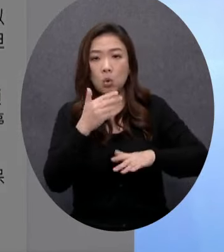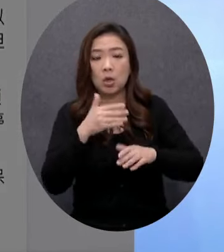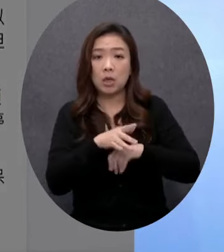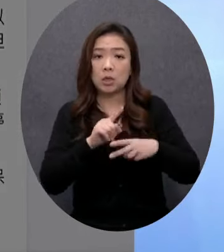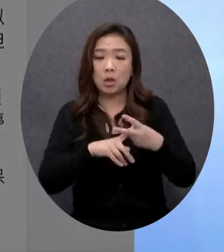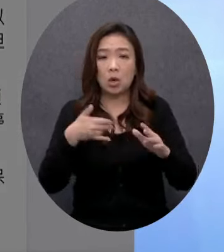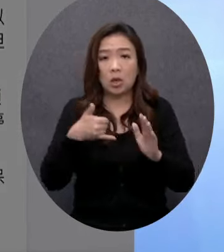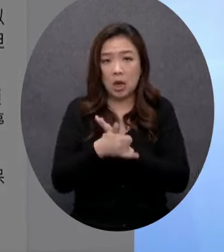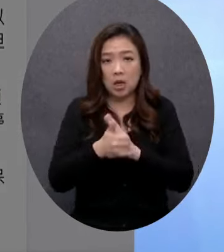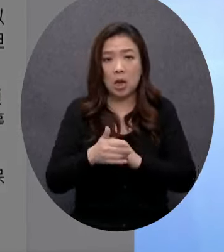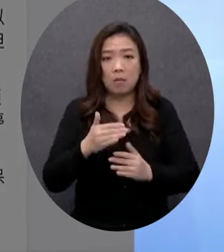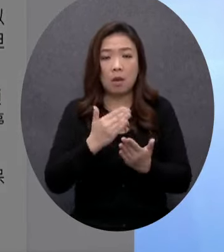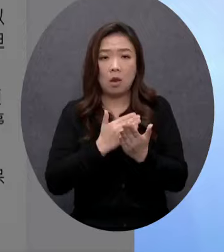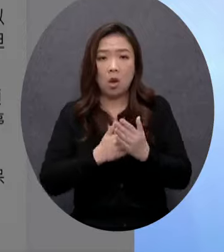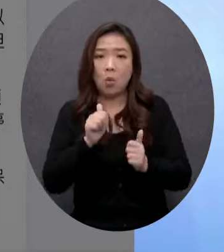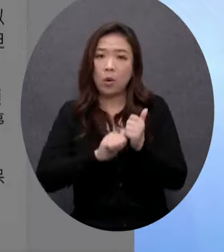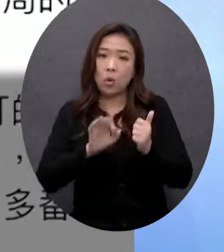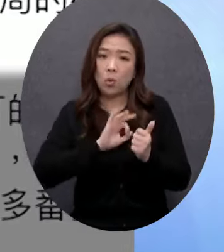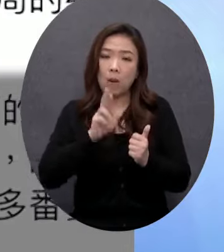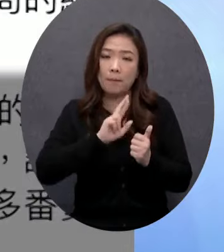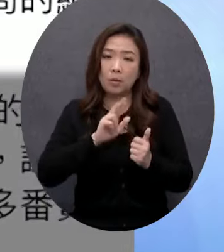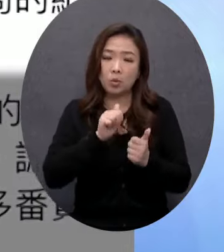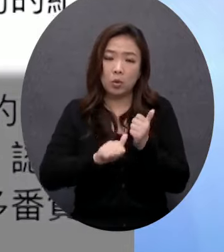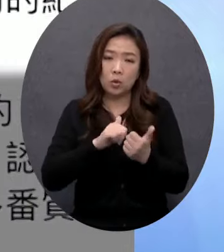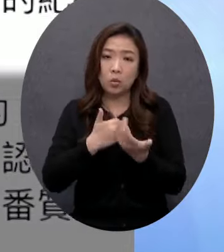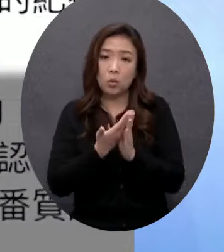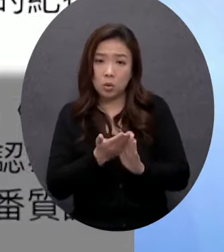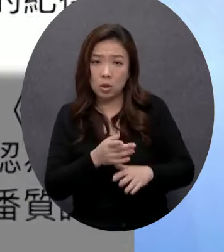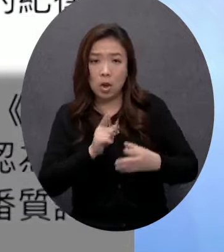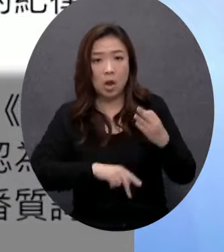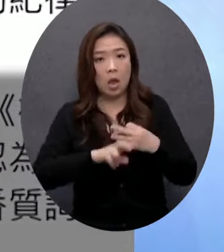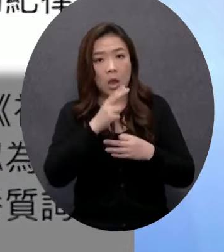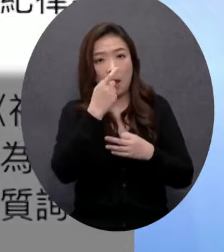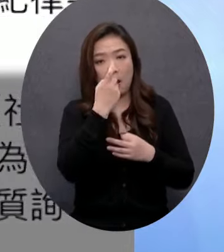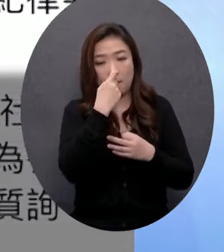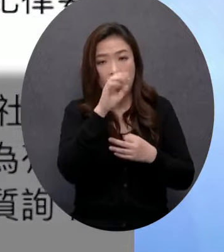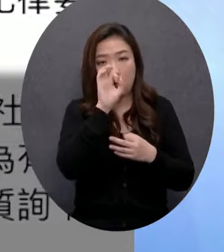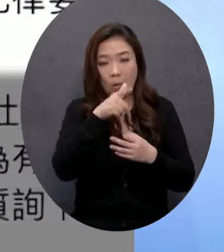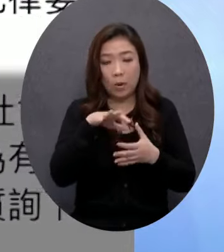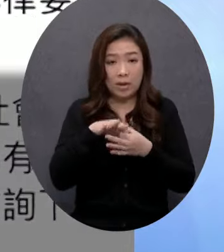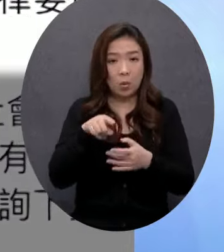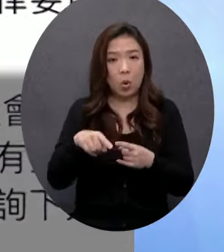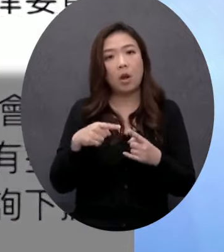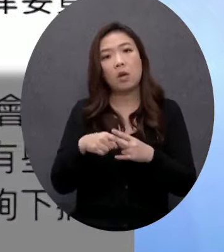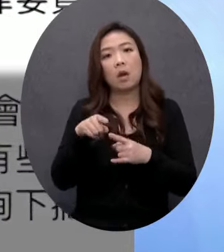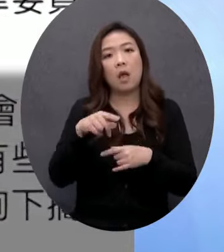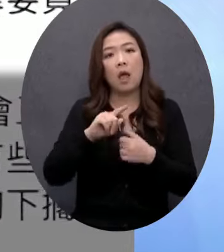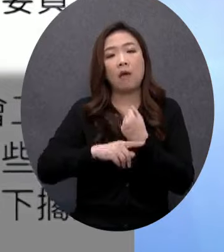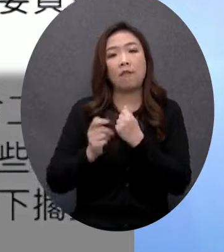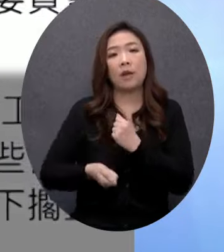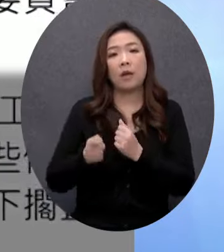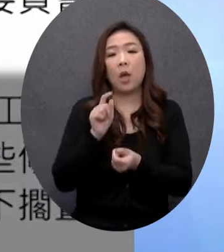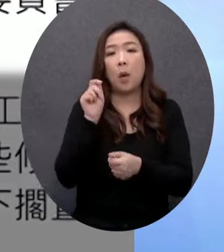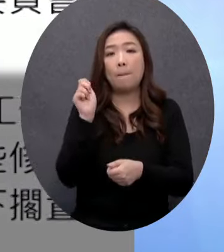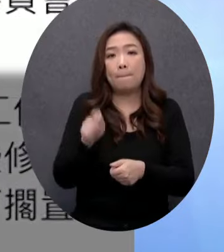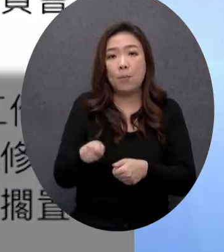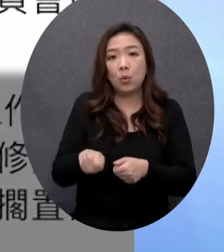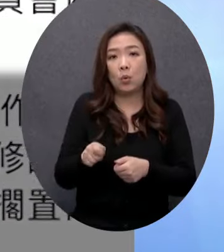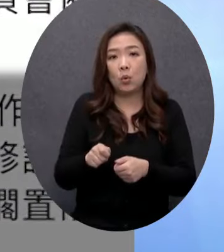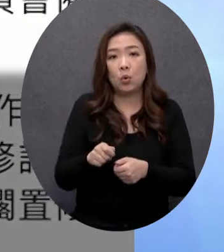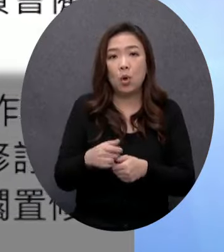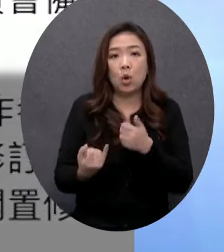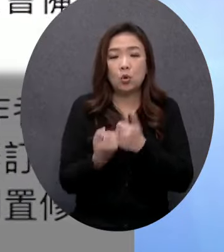紀律委員會被選委員小組的事。伍若明說，局方是在相關人士已經獲法庭明確判處無罪之後繼續委任